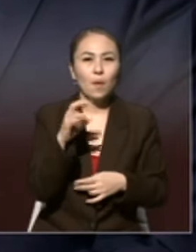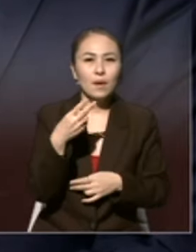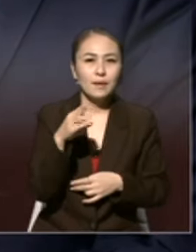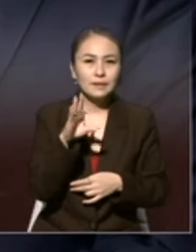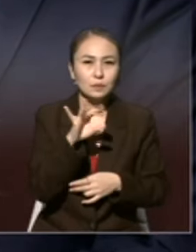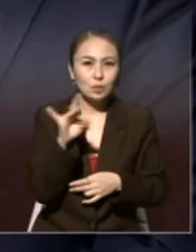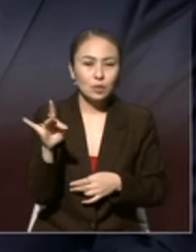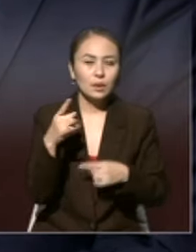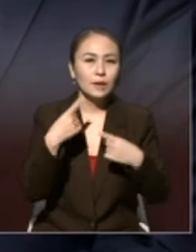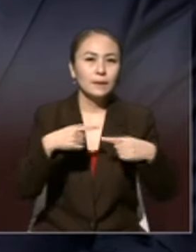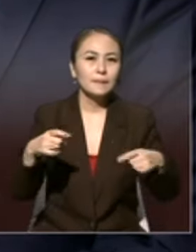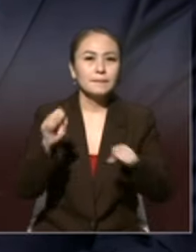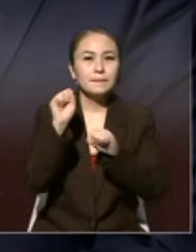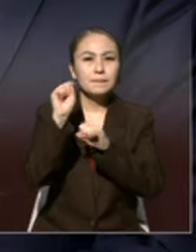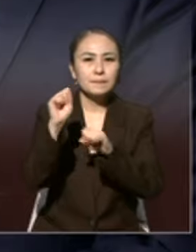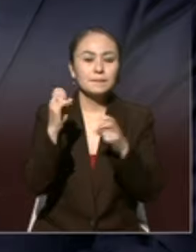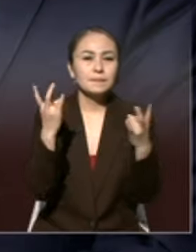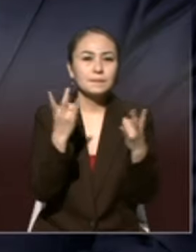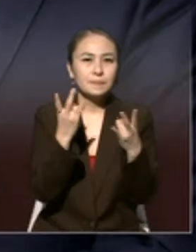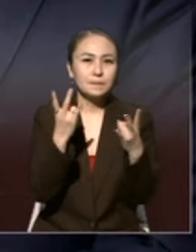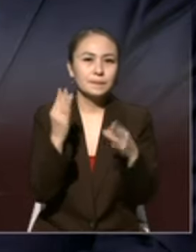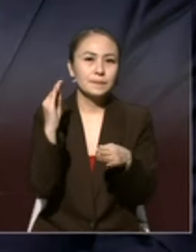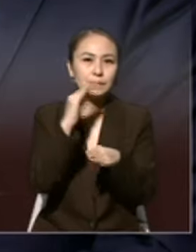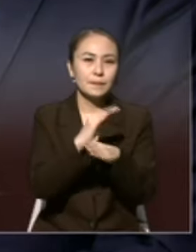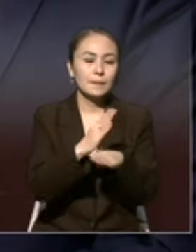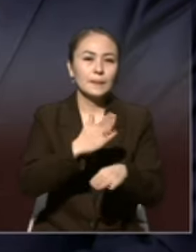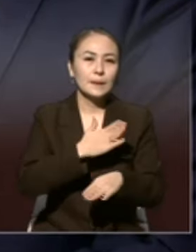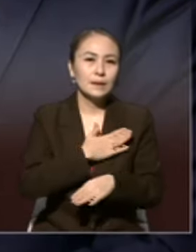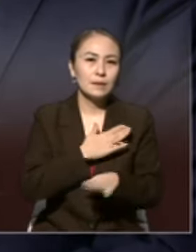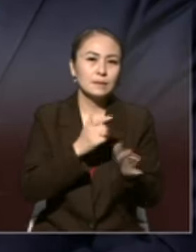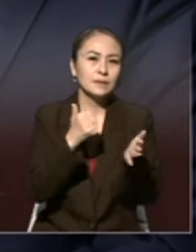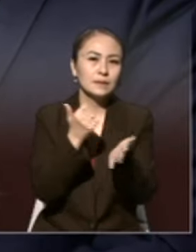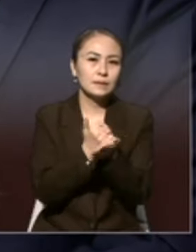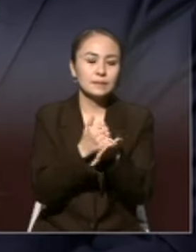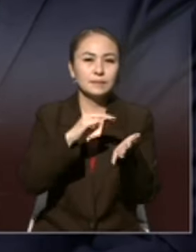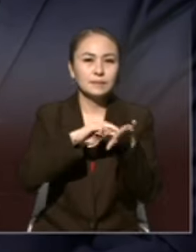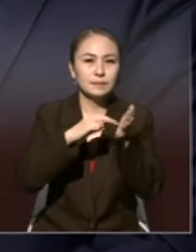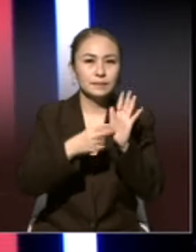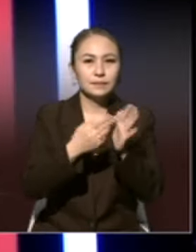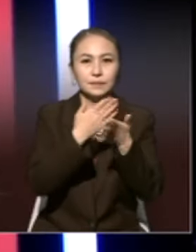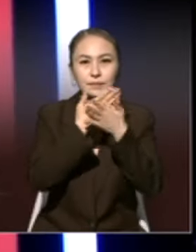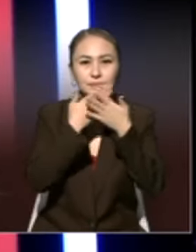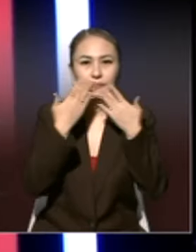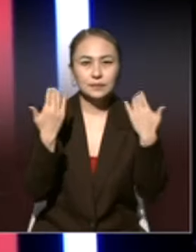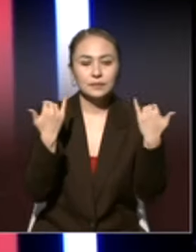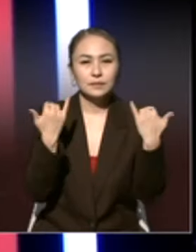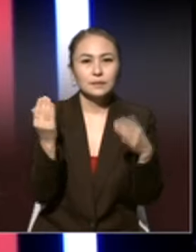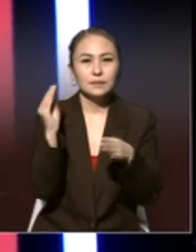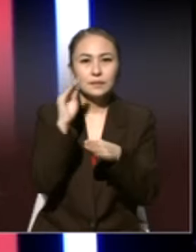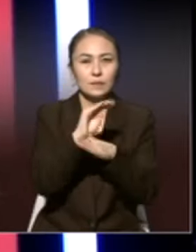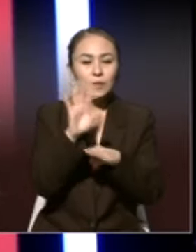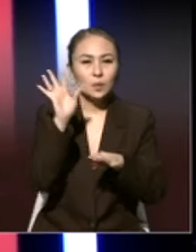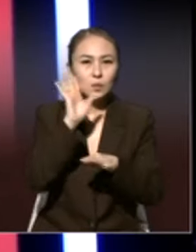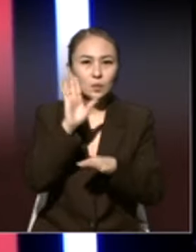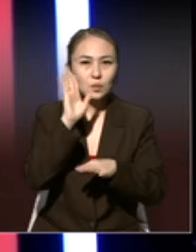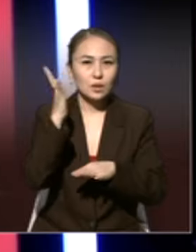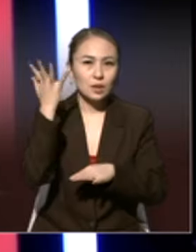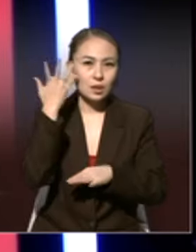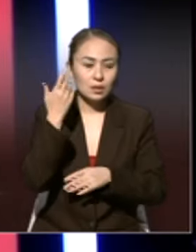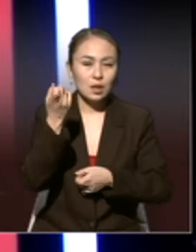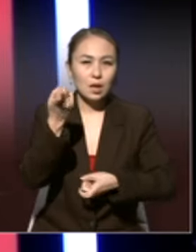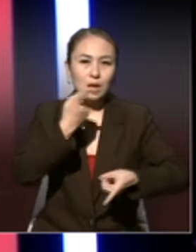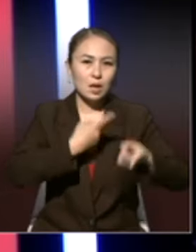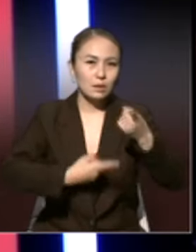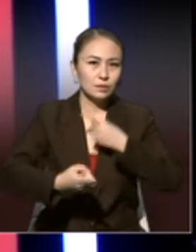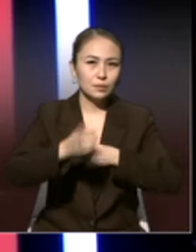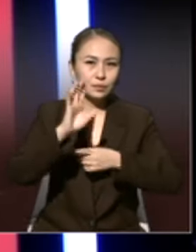ма, басқа да сондай қорғаныс түрлерін соғу керек. Алайда біздің басты жоспарда ондай жоқ. Айтуар мырза, сосын тағы да мынандай бар, су келген жерге қайттан келеді дейді